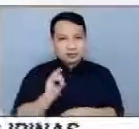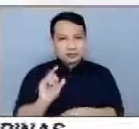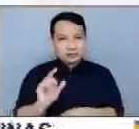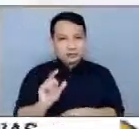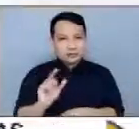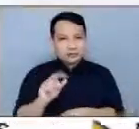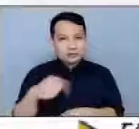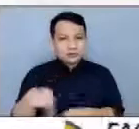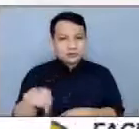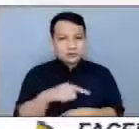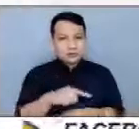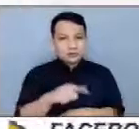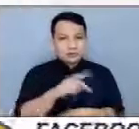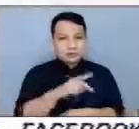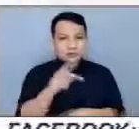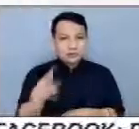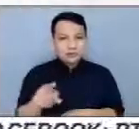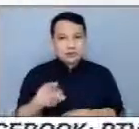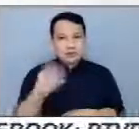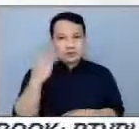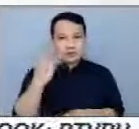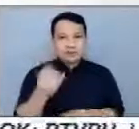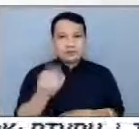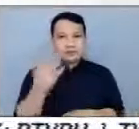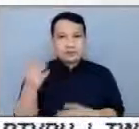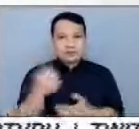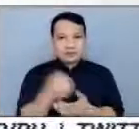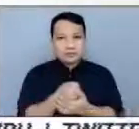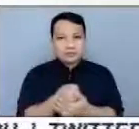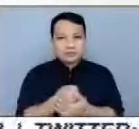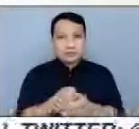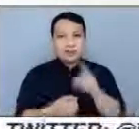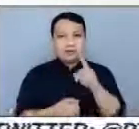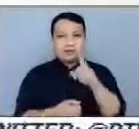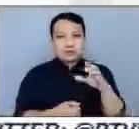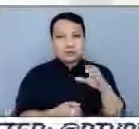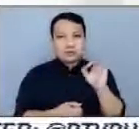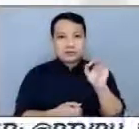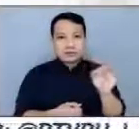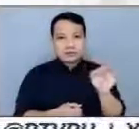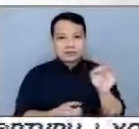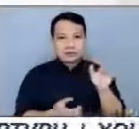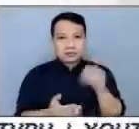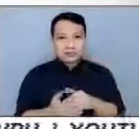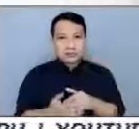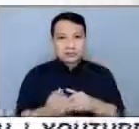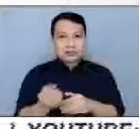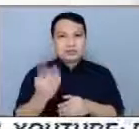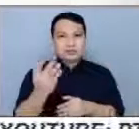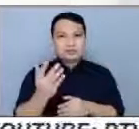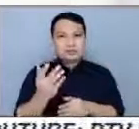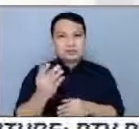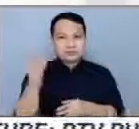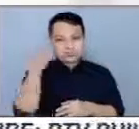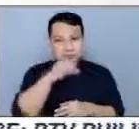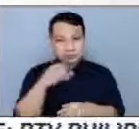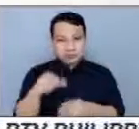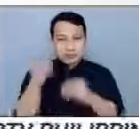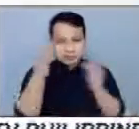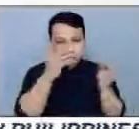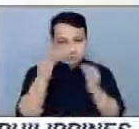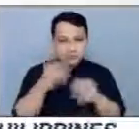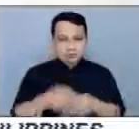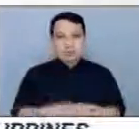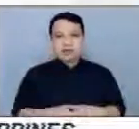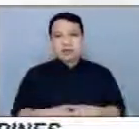ang most wanted personality sa Zambales sa ginawang manhunt operation ng Castillejos at San Antonio Police sa Barangay Angeles, San